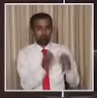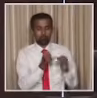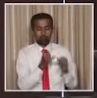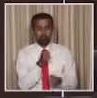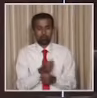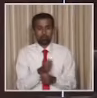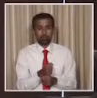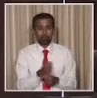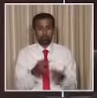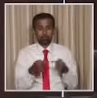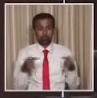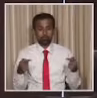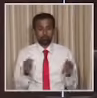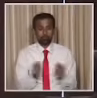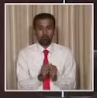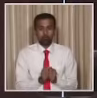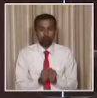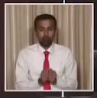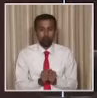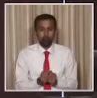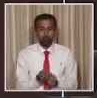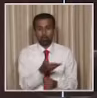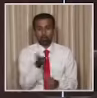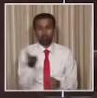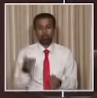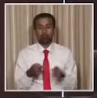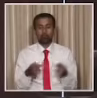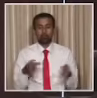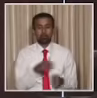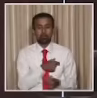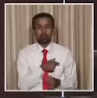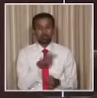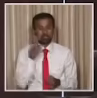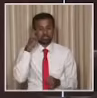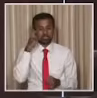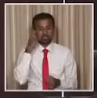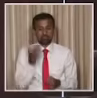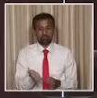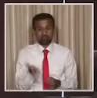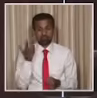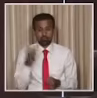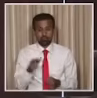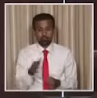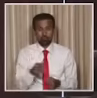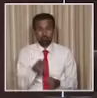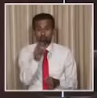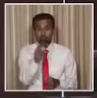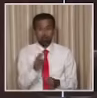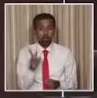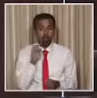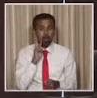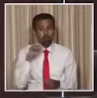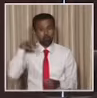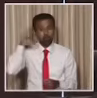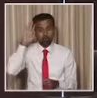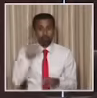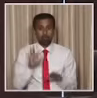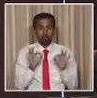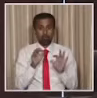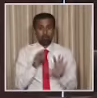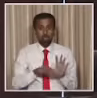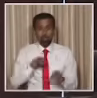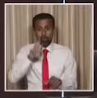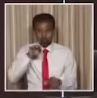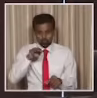ando de virudho berseran kadek tu koran nisa. Ada buat muat me vipaksa naik kerja, hisalah jek kerja ini. Hebat ya, buat muat ranilik masing inna kote, ya kami ngawur tu tiak